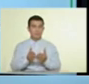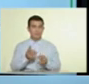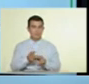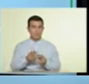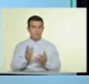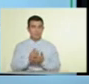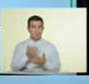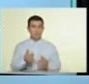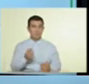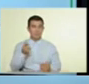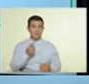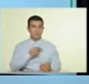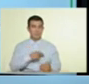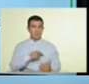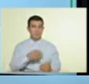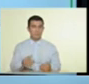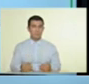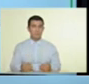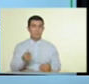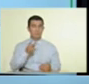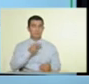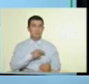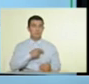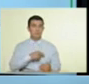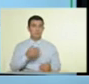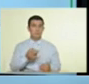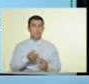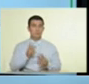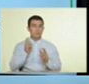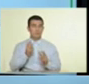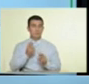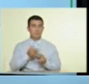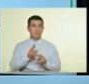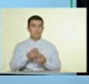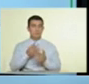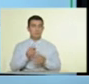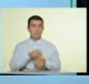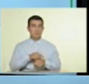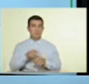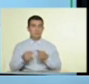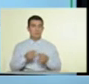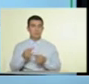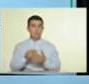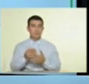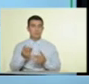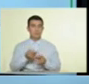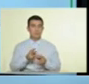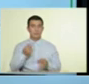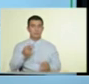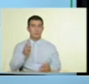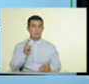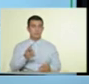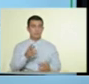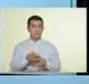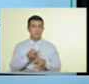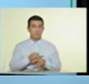tezligini, bu birinchi ish bo'ladi. Ikkinchi ish esa yuk kemasini tezligini topib olamiz. Ya'ni 20 km